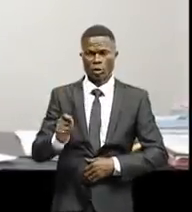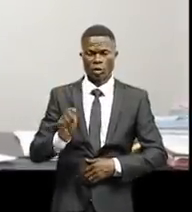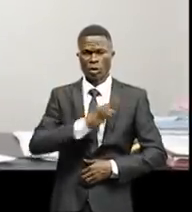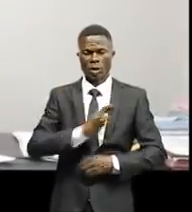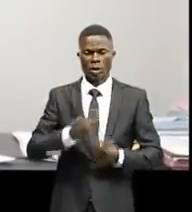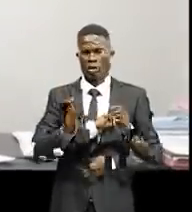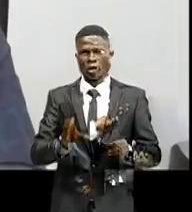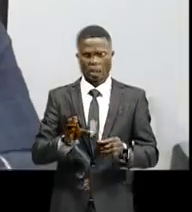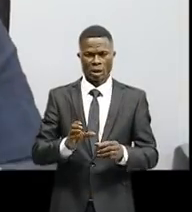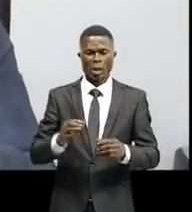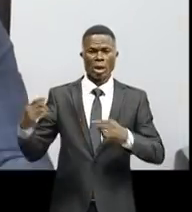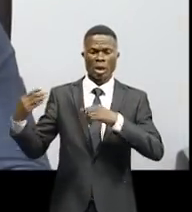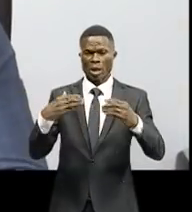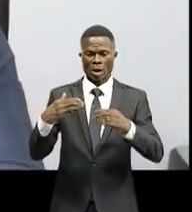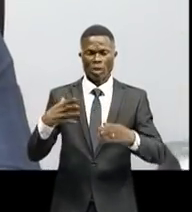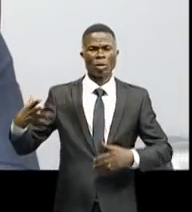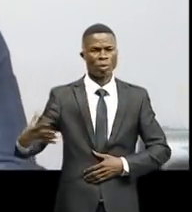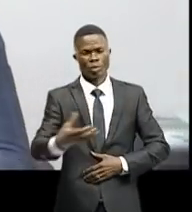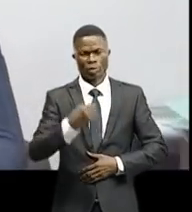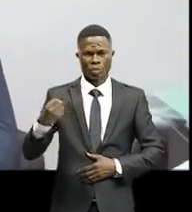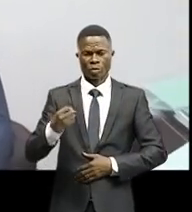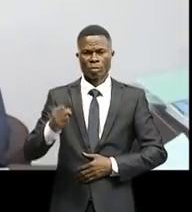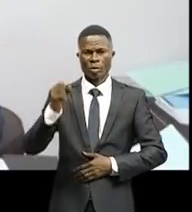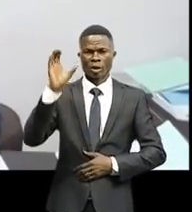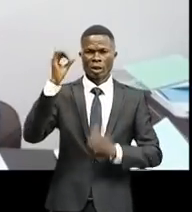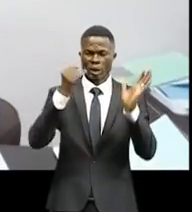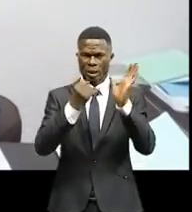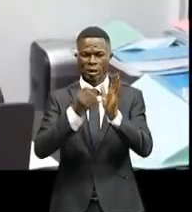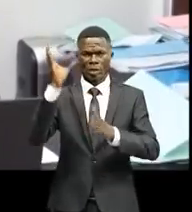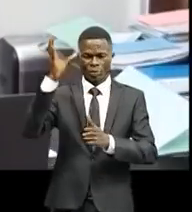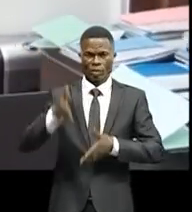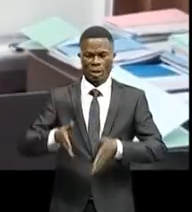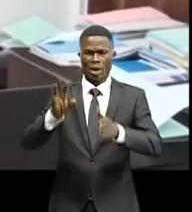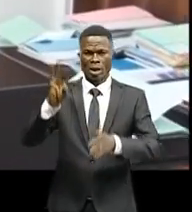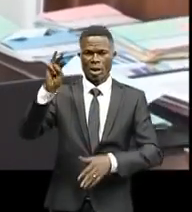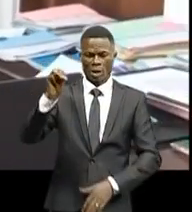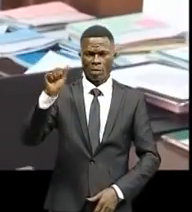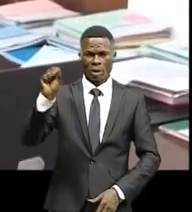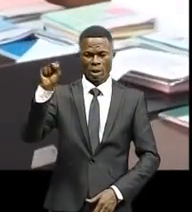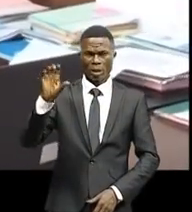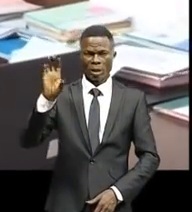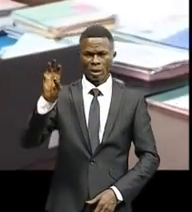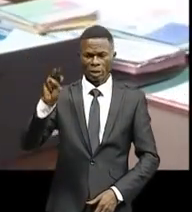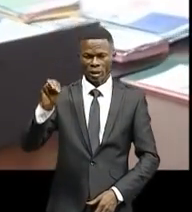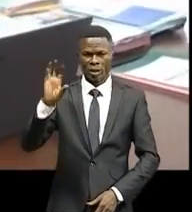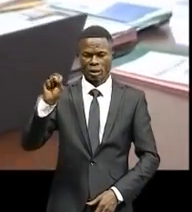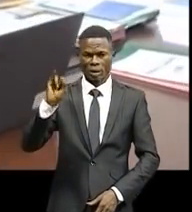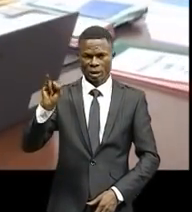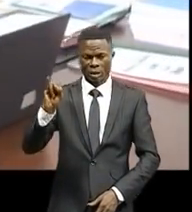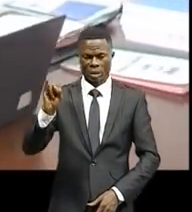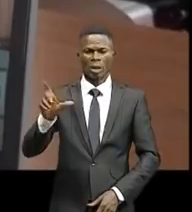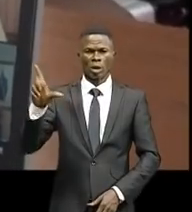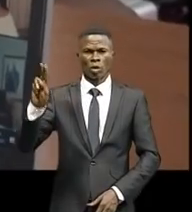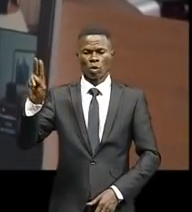Congo s'est soldée par la récupération des 6 localités sur l'axe Masisi, notamment Singa, Mbe,